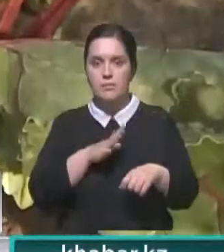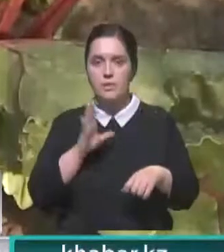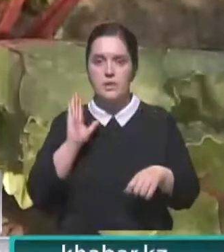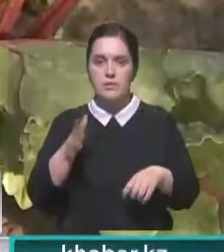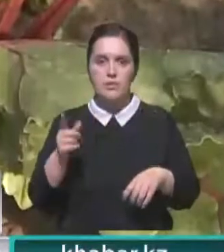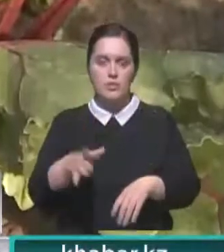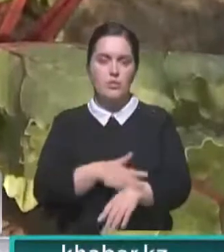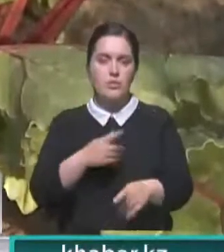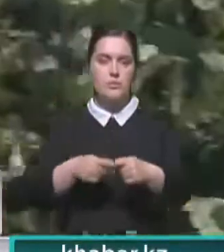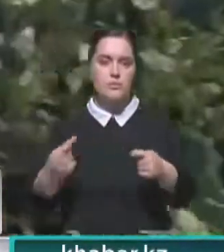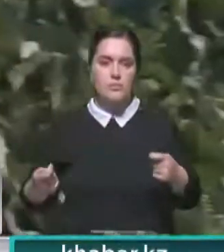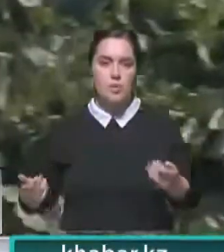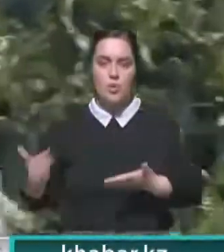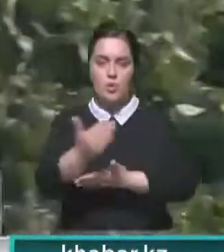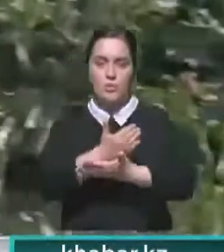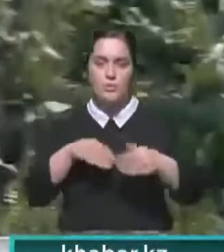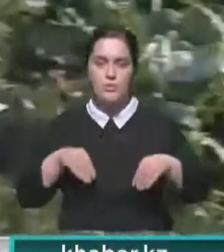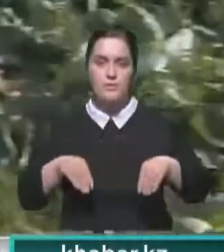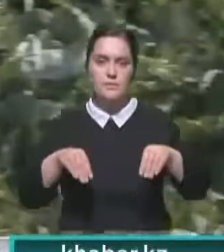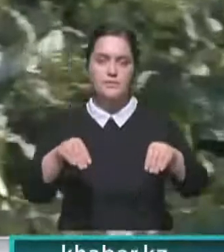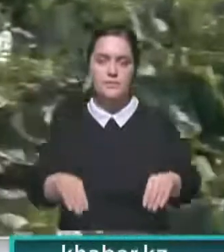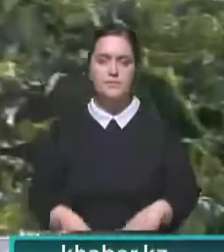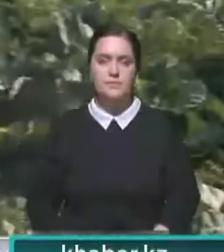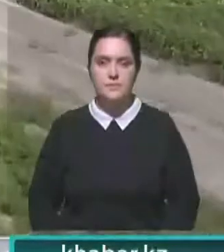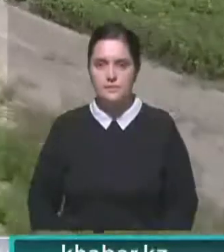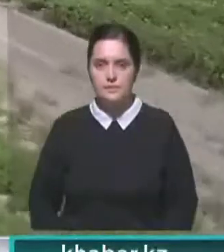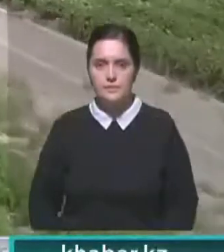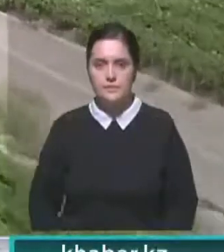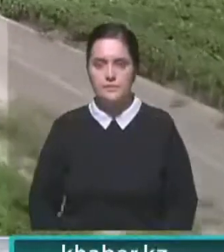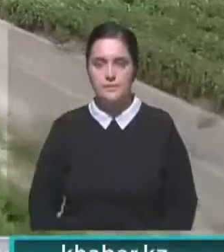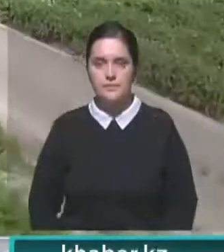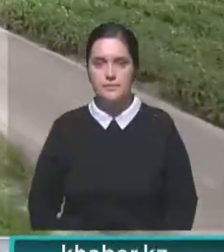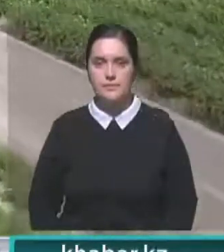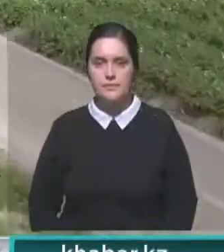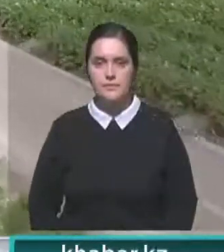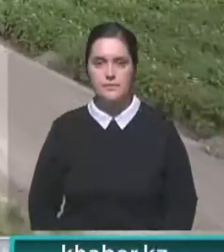темпах уборочных работ. Райхан Ташибаева, Арстанбек Кенже, Амантай Матенов. Итоги дня, Атырауская область.